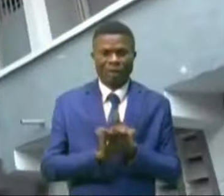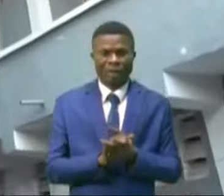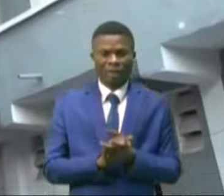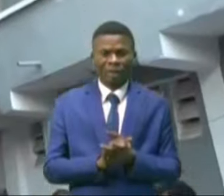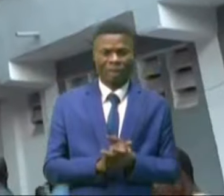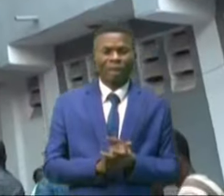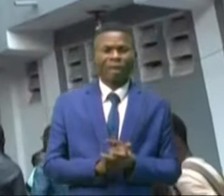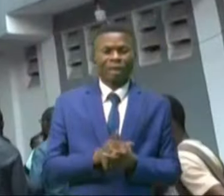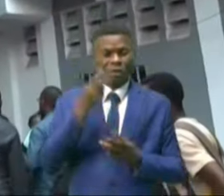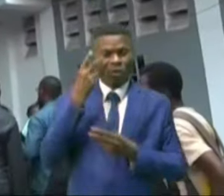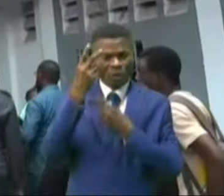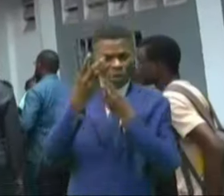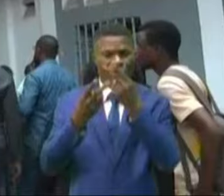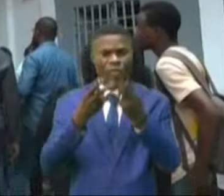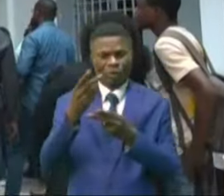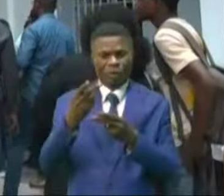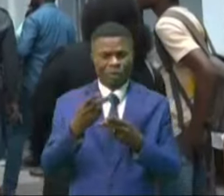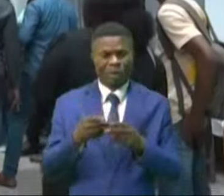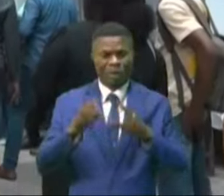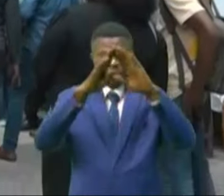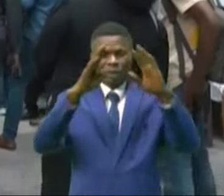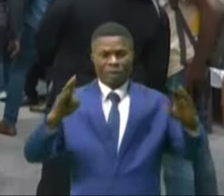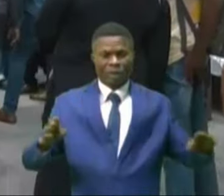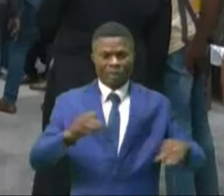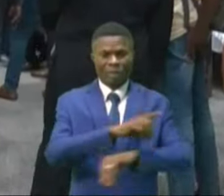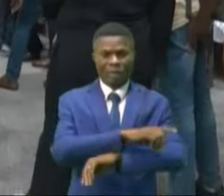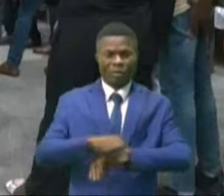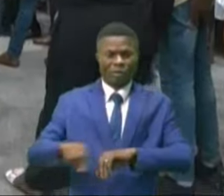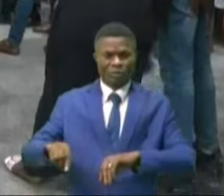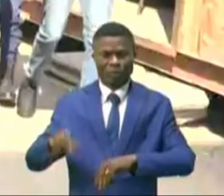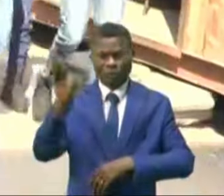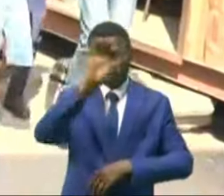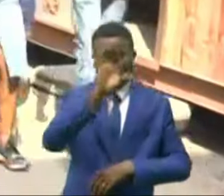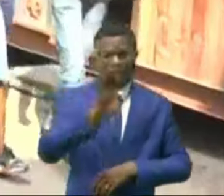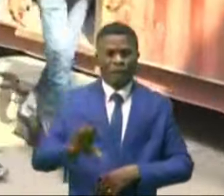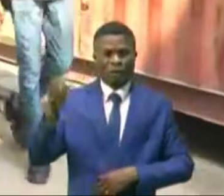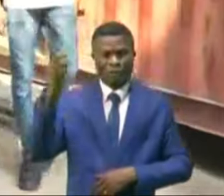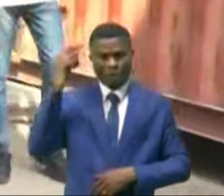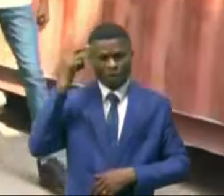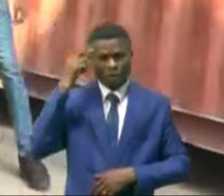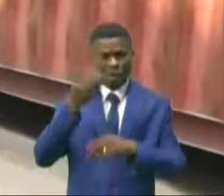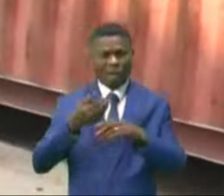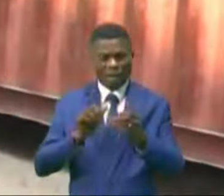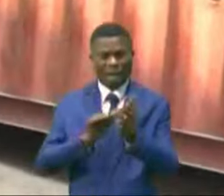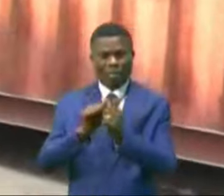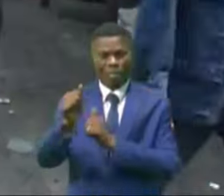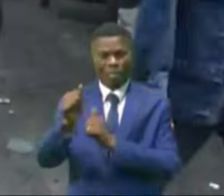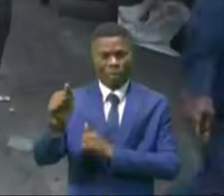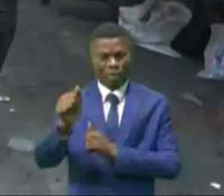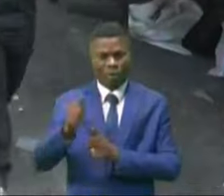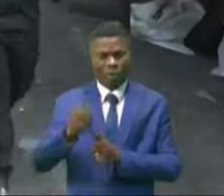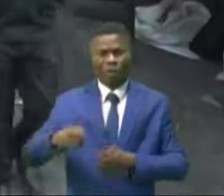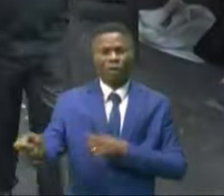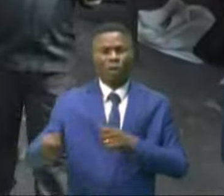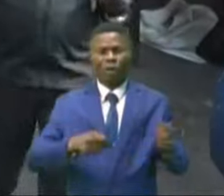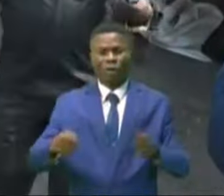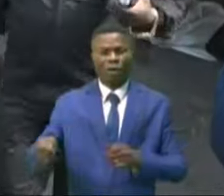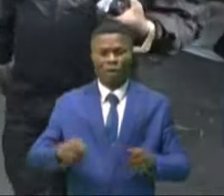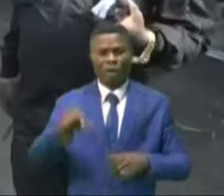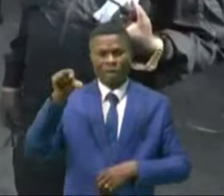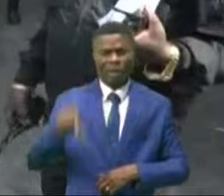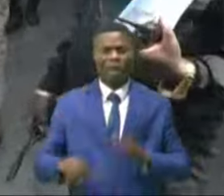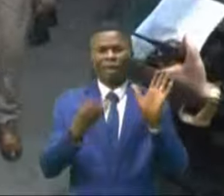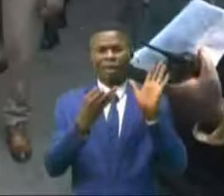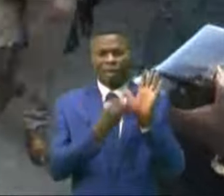entamé sa tournée par les bâtiments administratifs de cette commune avant de passer par le marché quartier